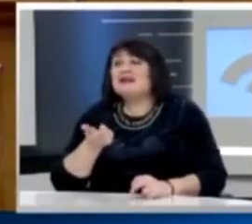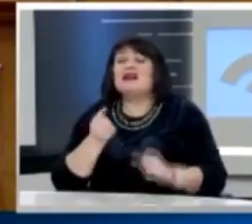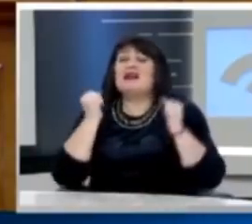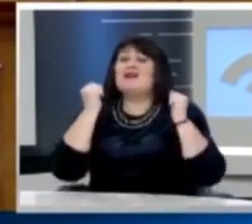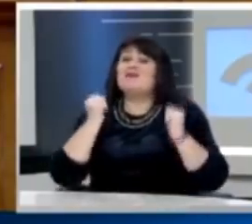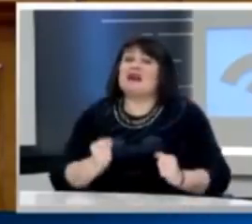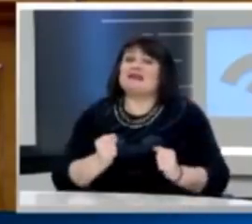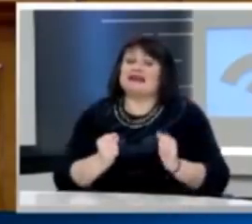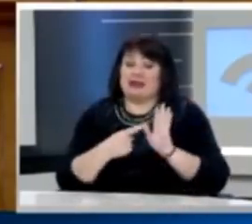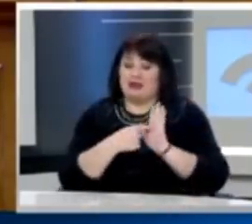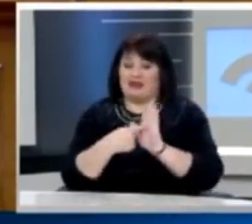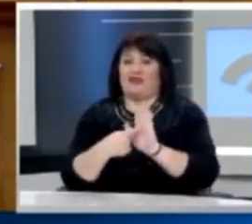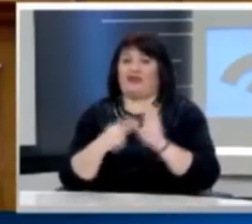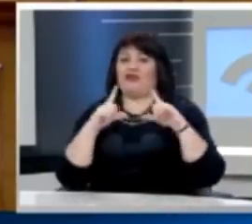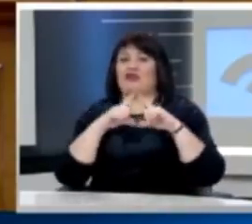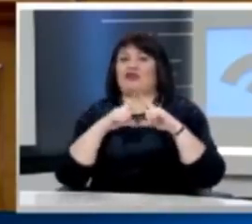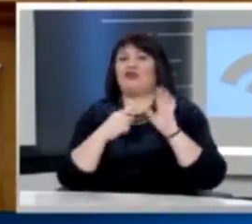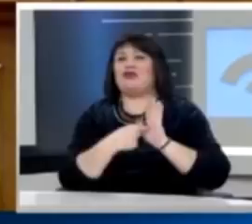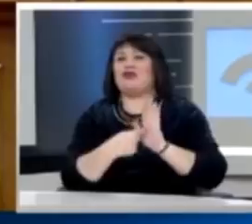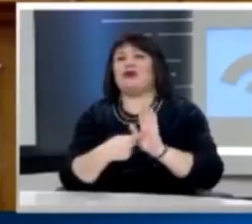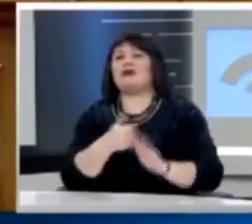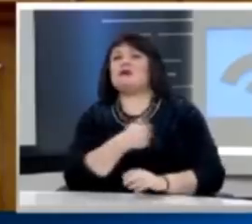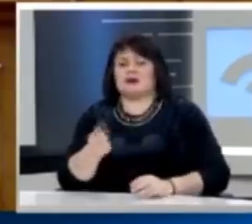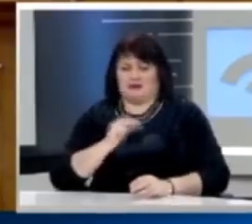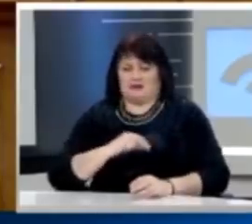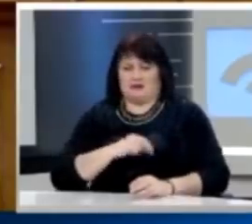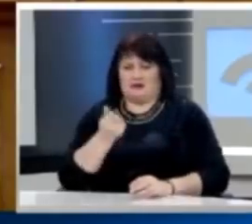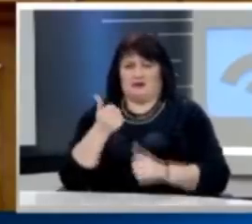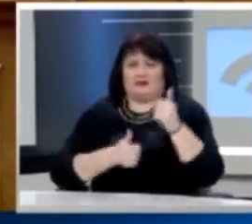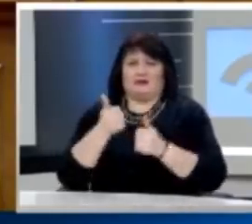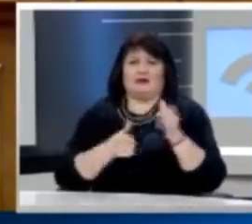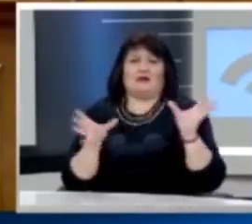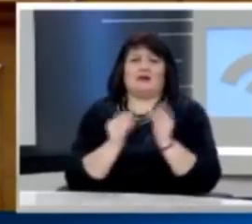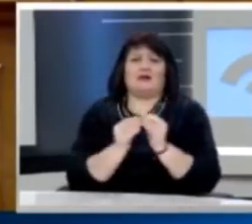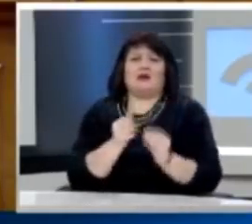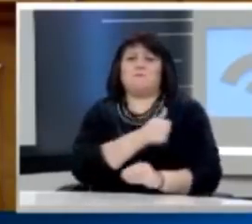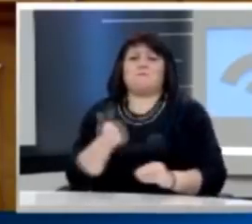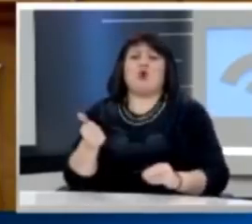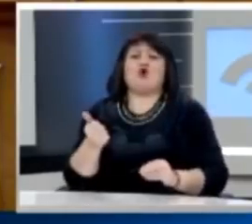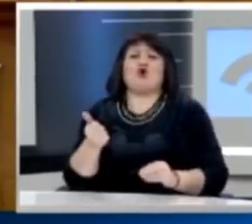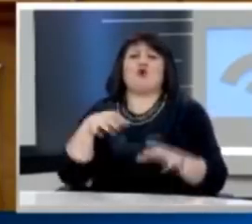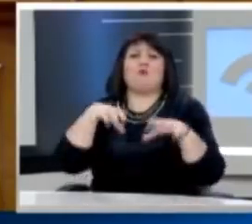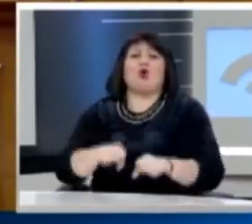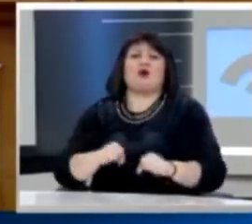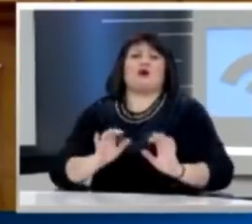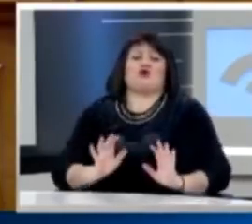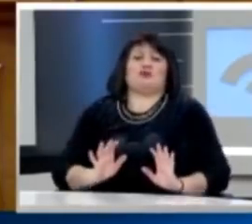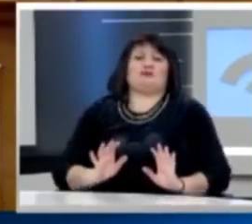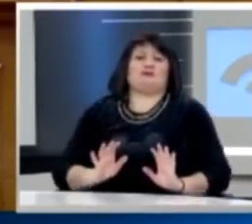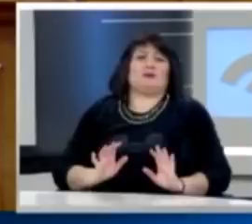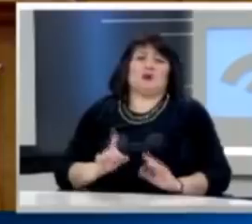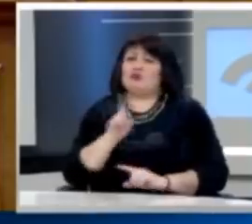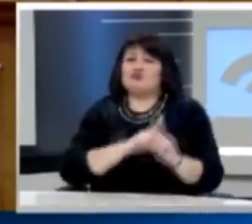βασικοί της δείκτες είναι μόνο η κερδοφορία και η ανταγωνιστικότητα των μονοπωλίων και αυτή δεν είναι